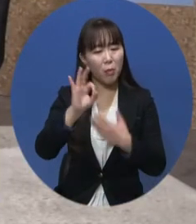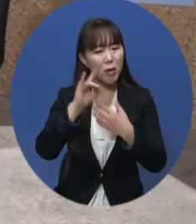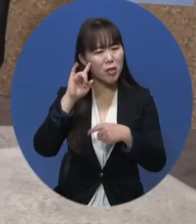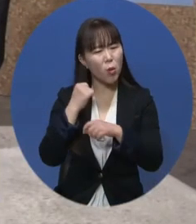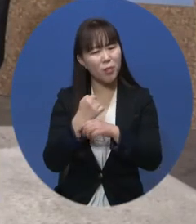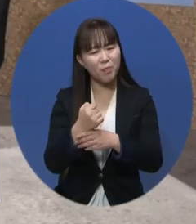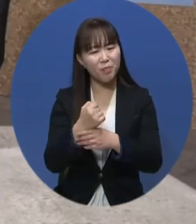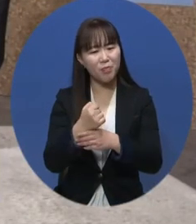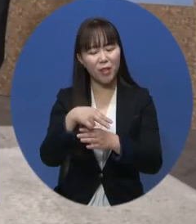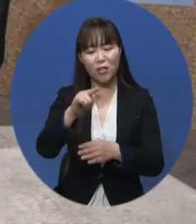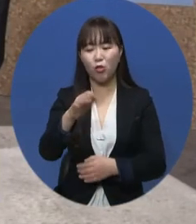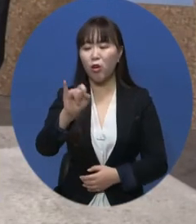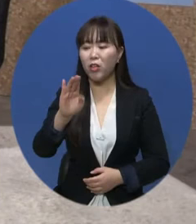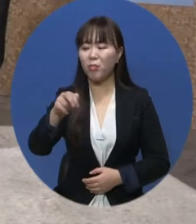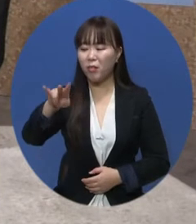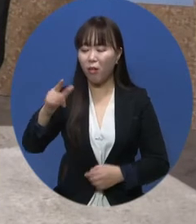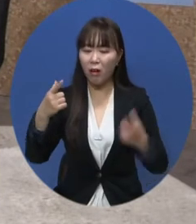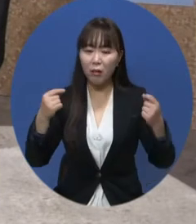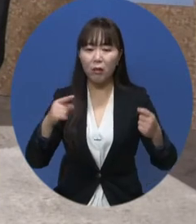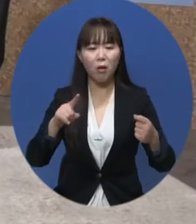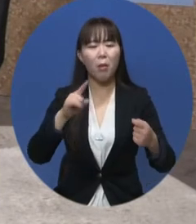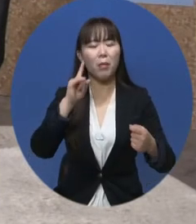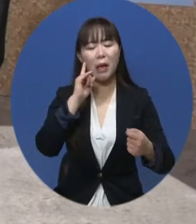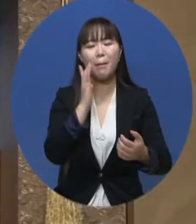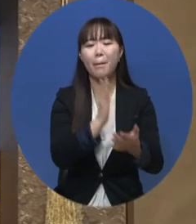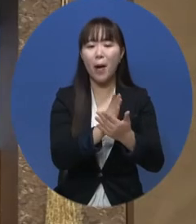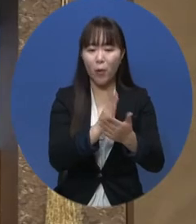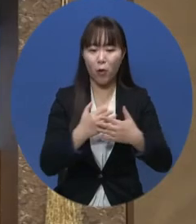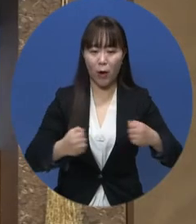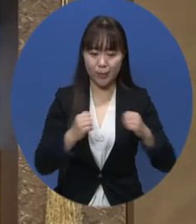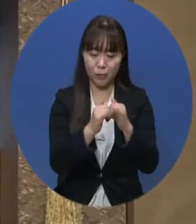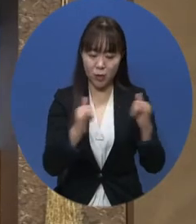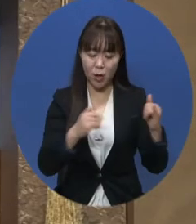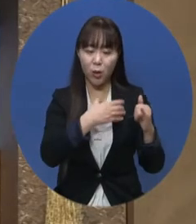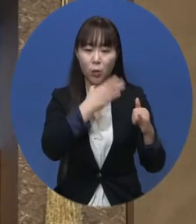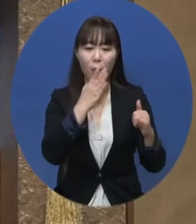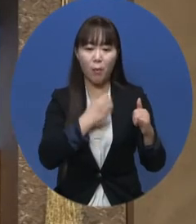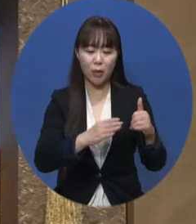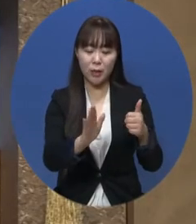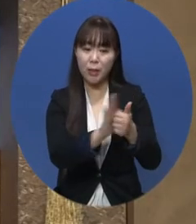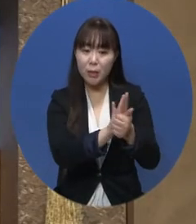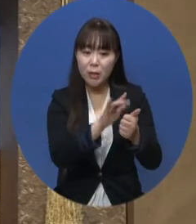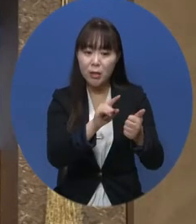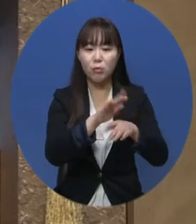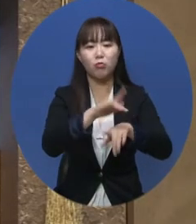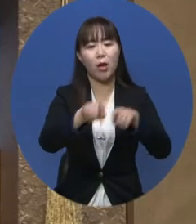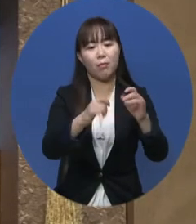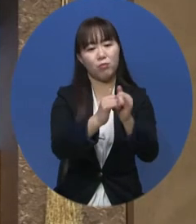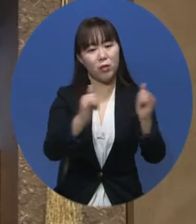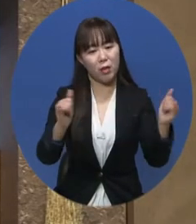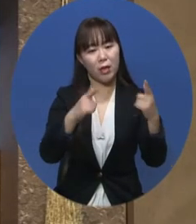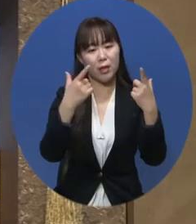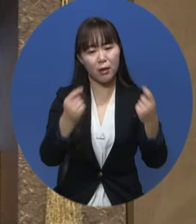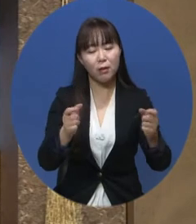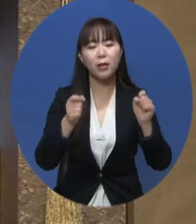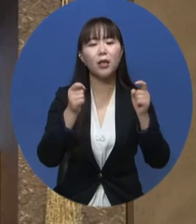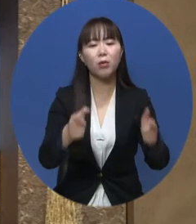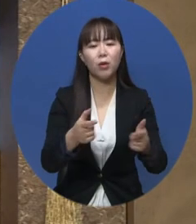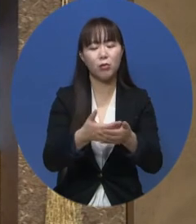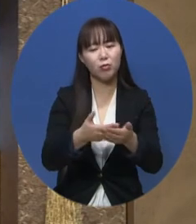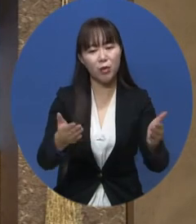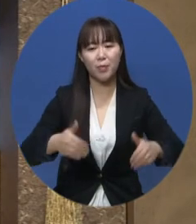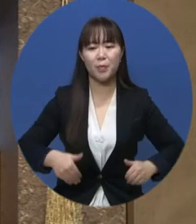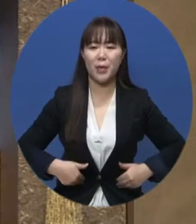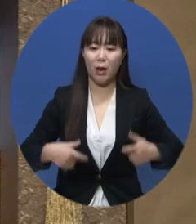예. 그런 거를 좀 버리고 건강하신 분들에게 네. 우리 노인복지 서비스를 수행하는 분들한테도 예.